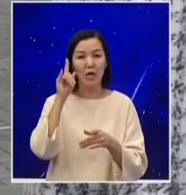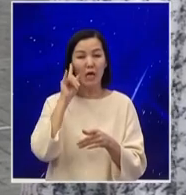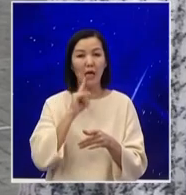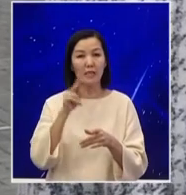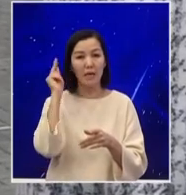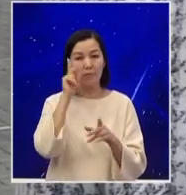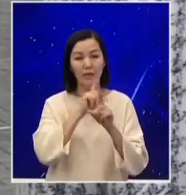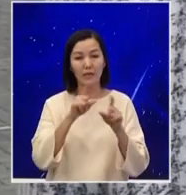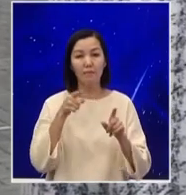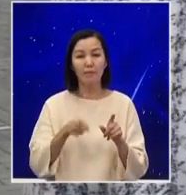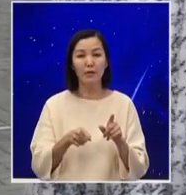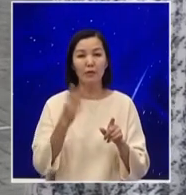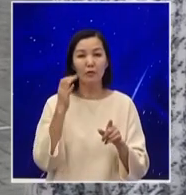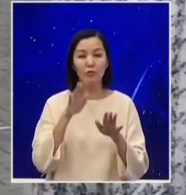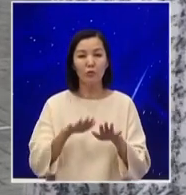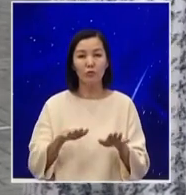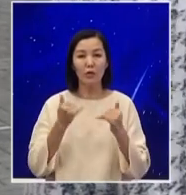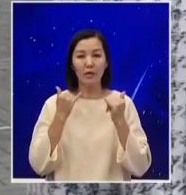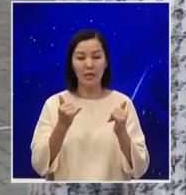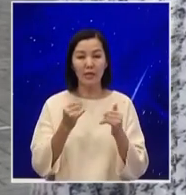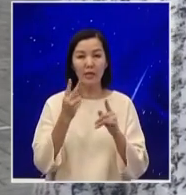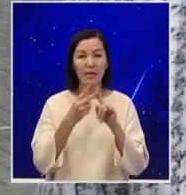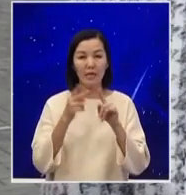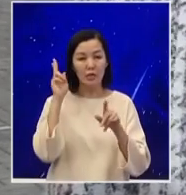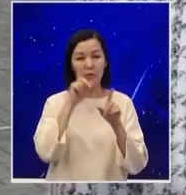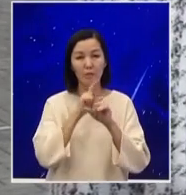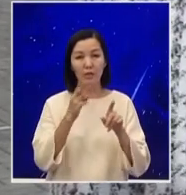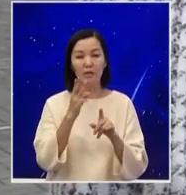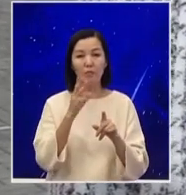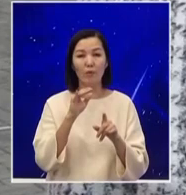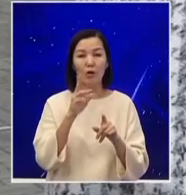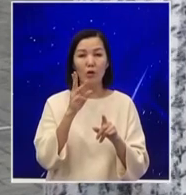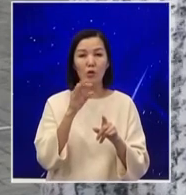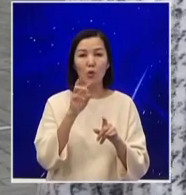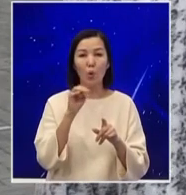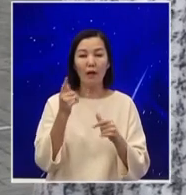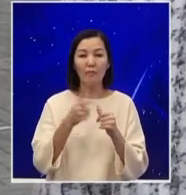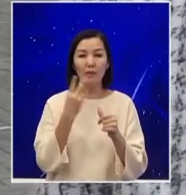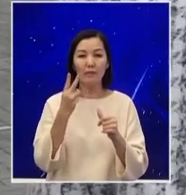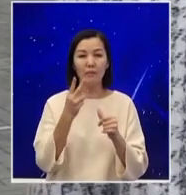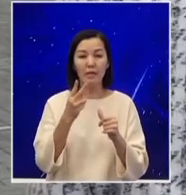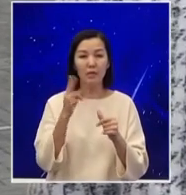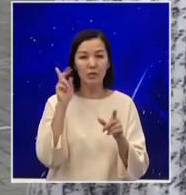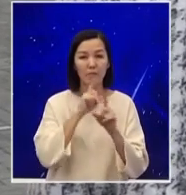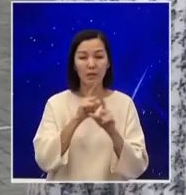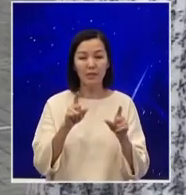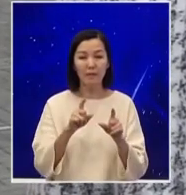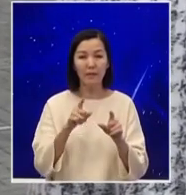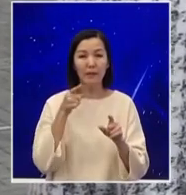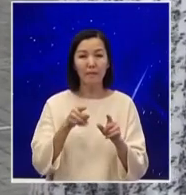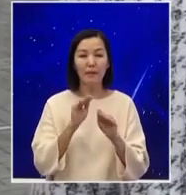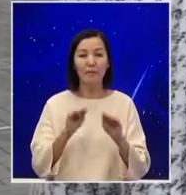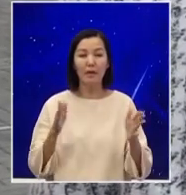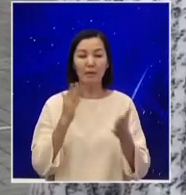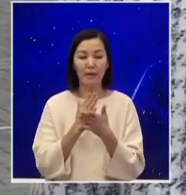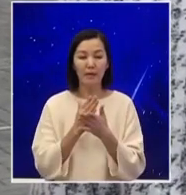мектебі, 1400 оқушысы бар. Екінші мектеп ол Шоқан Уәлиханов атындағы екінші гимназия, ол жерде де 1000-ға жуық